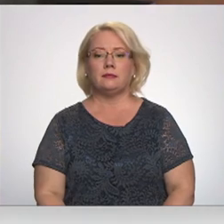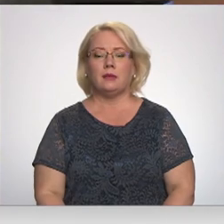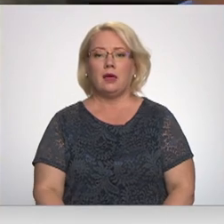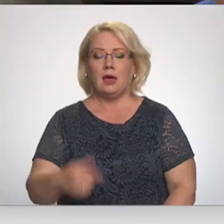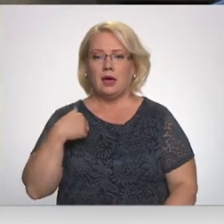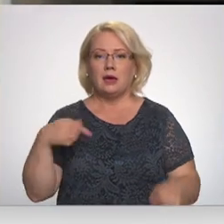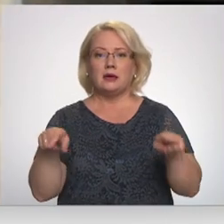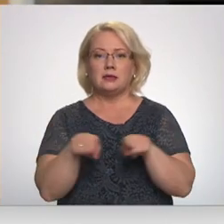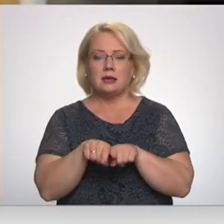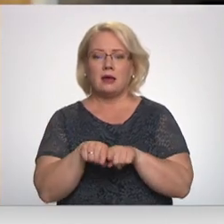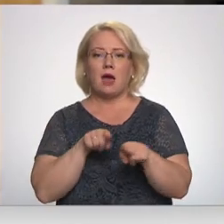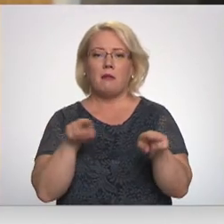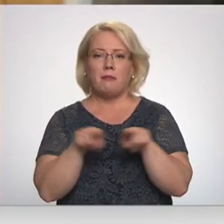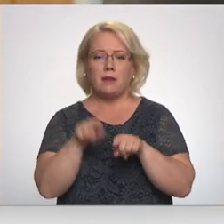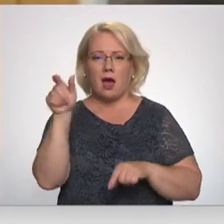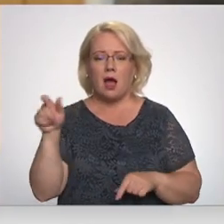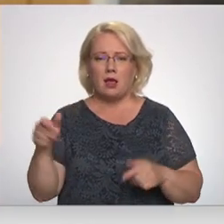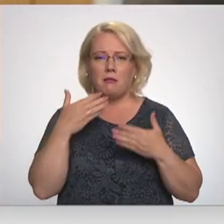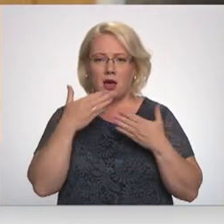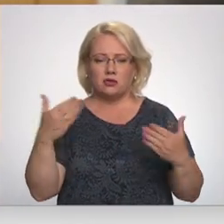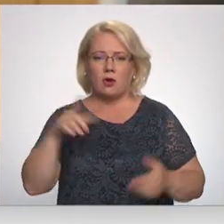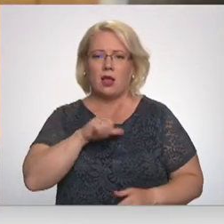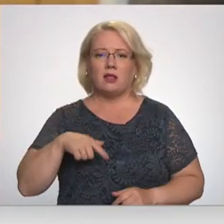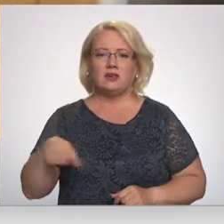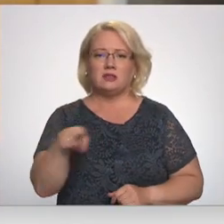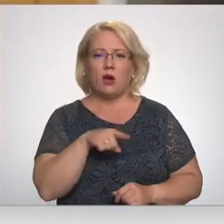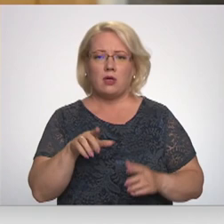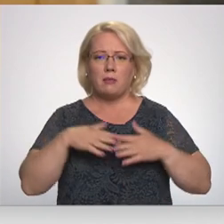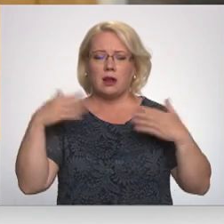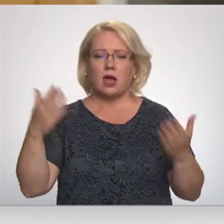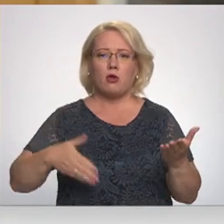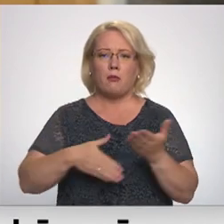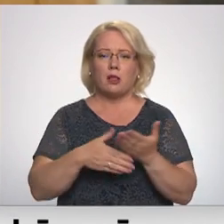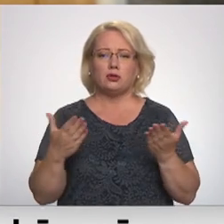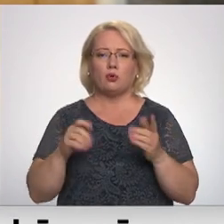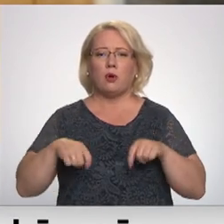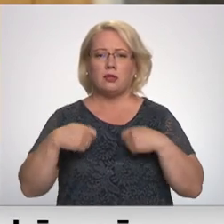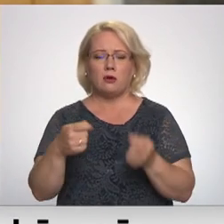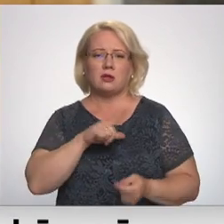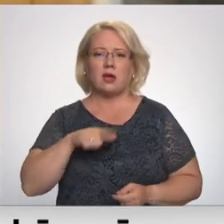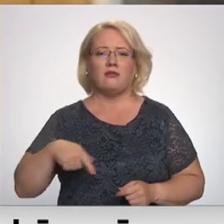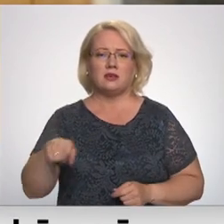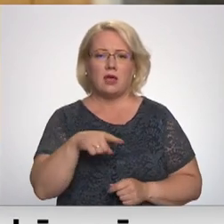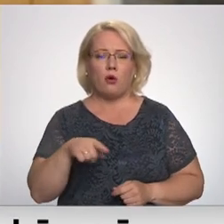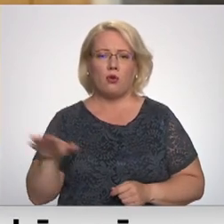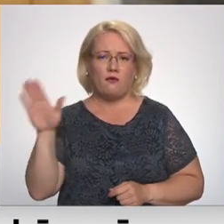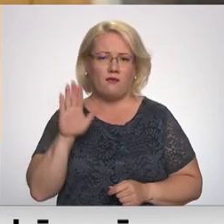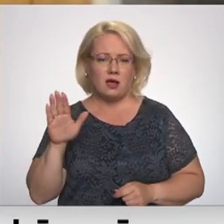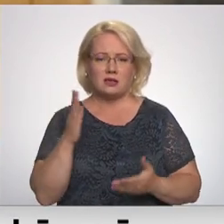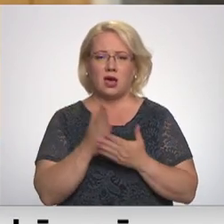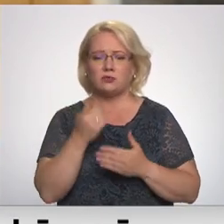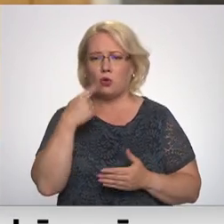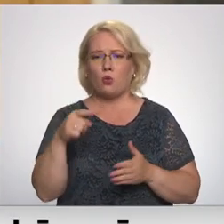Es arī līdz ar brāļiem pasakos Latvijas tautai par lielo palīdzību, ko sniegusi Latvijas tauta un valsts. Esmu no